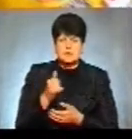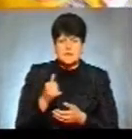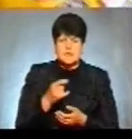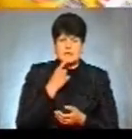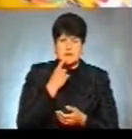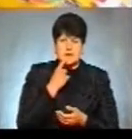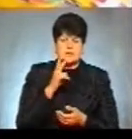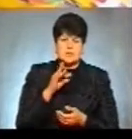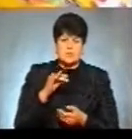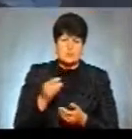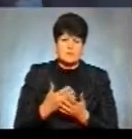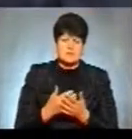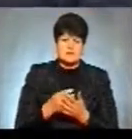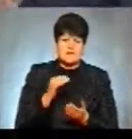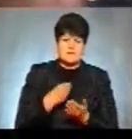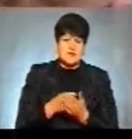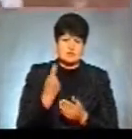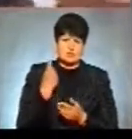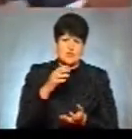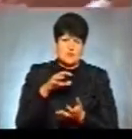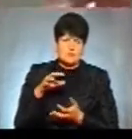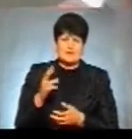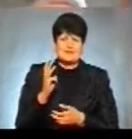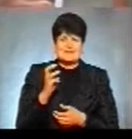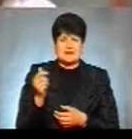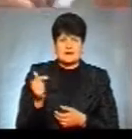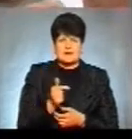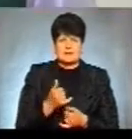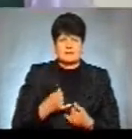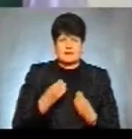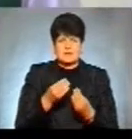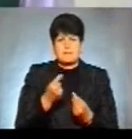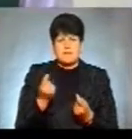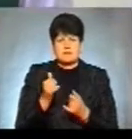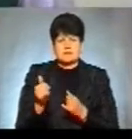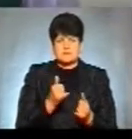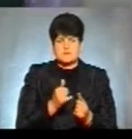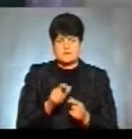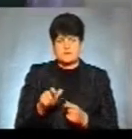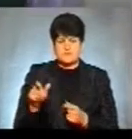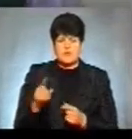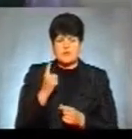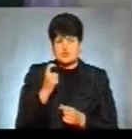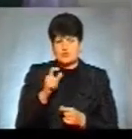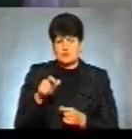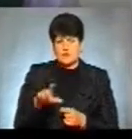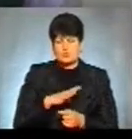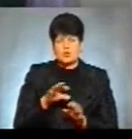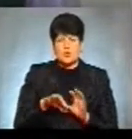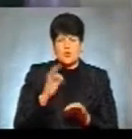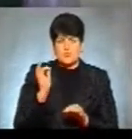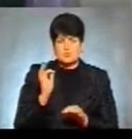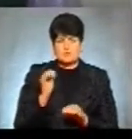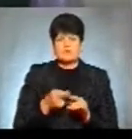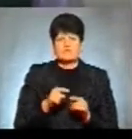одного набору – близько 300 гривень. Вручили їх малозабезпеченим громадянам. 100 чоловік було обрано самих